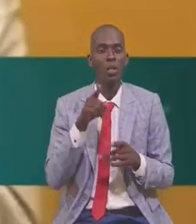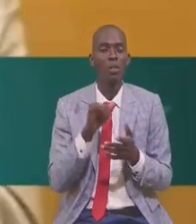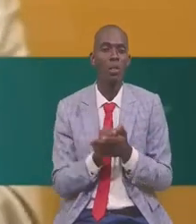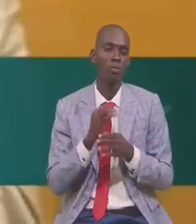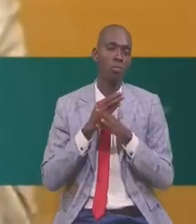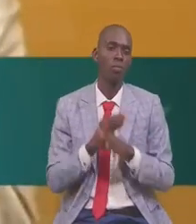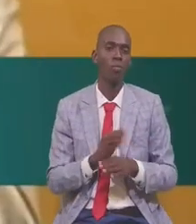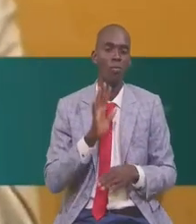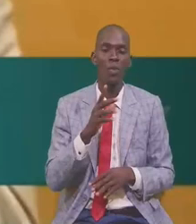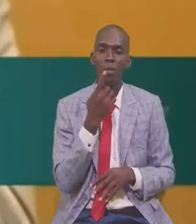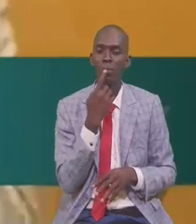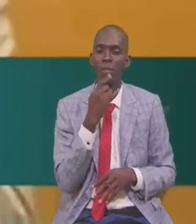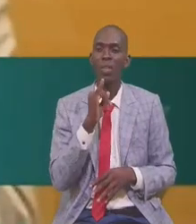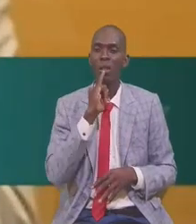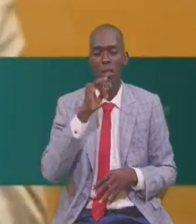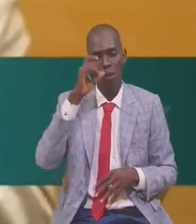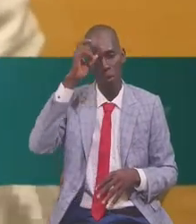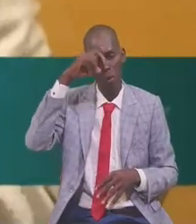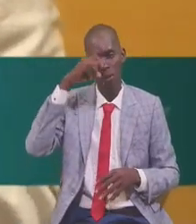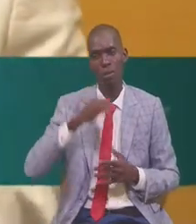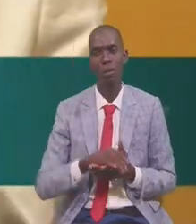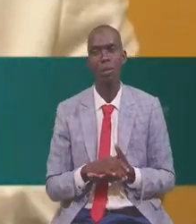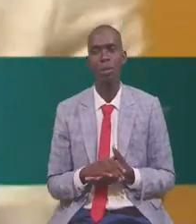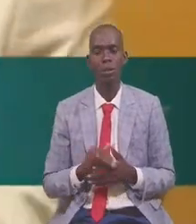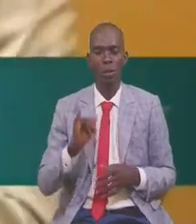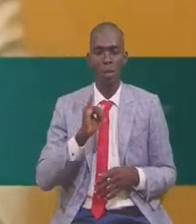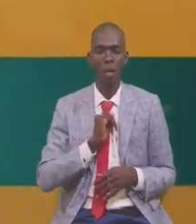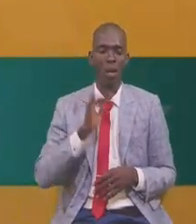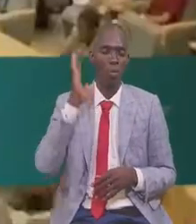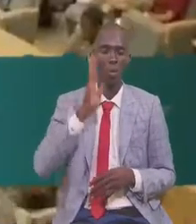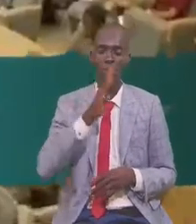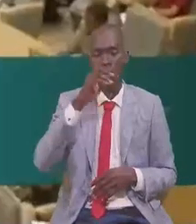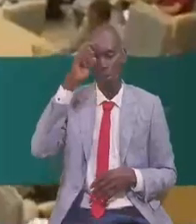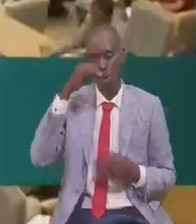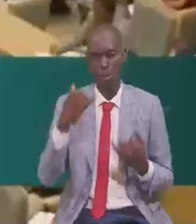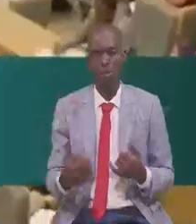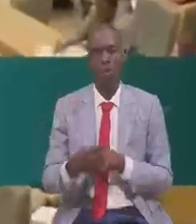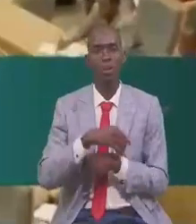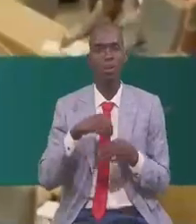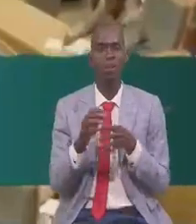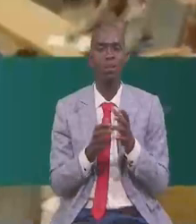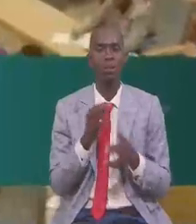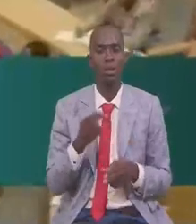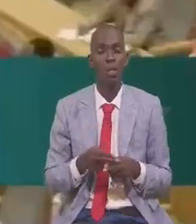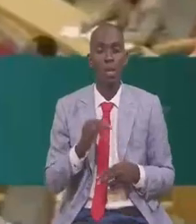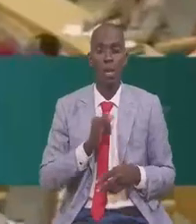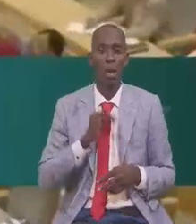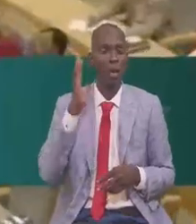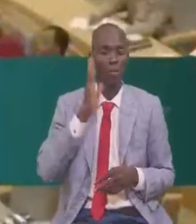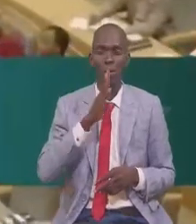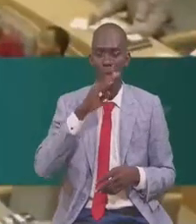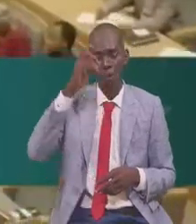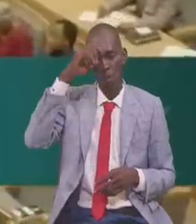homme prudent. Je serai prudent. J'ai dit, je serai prudent